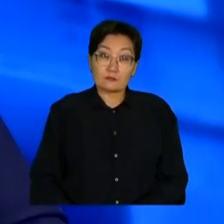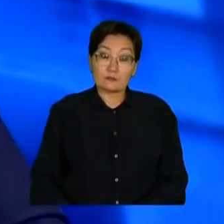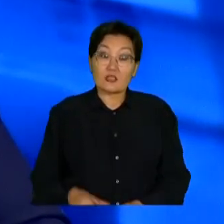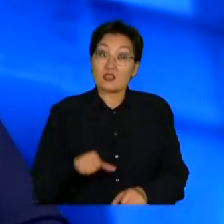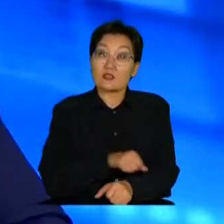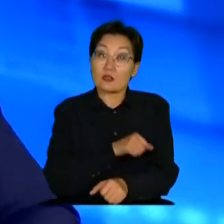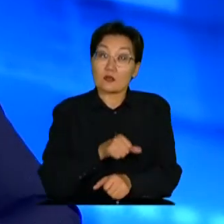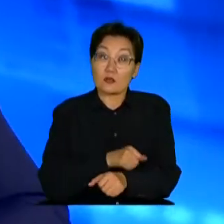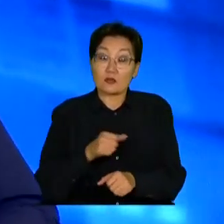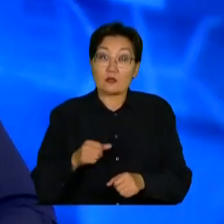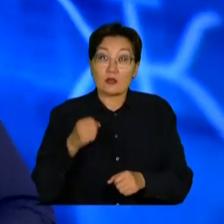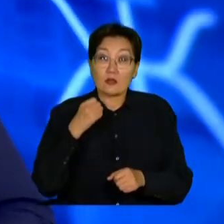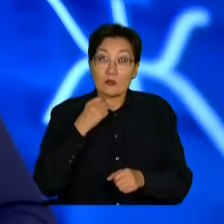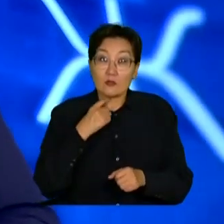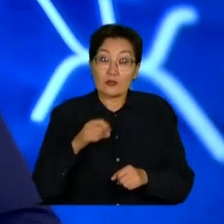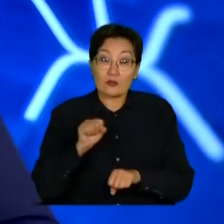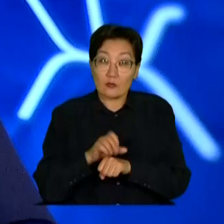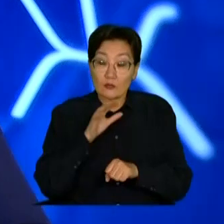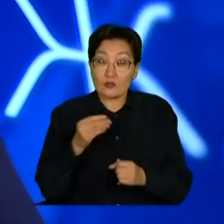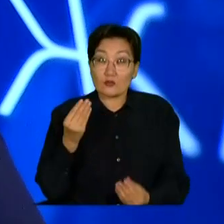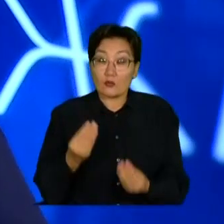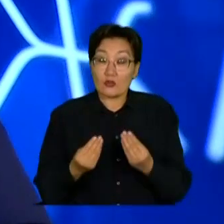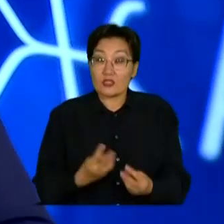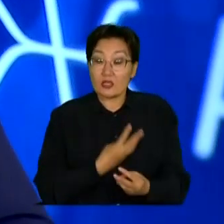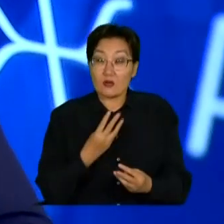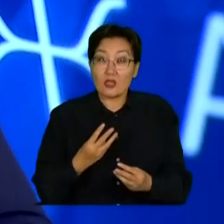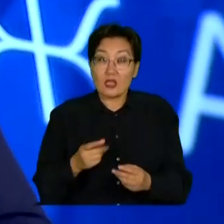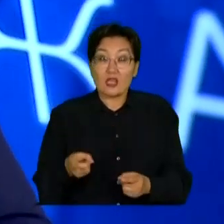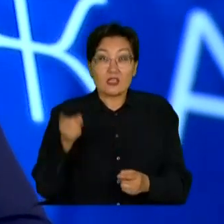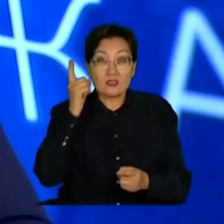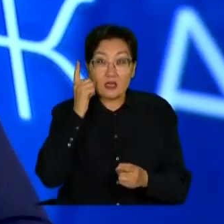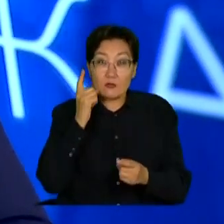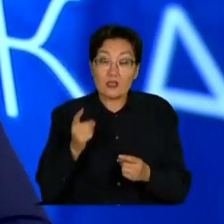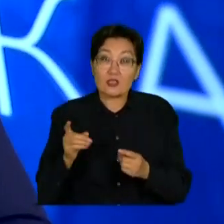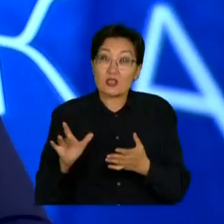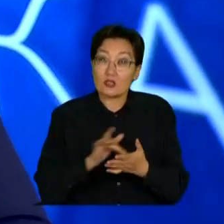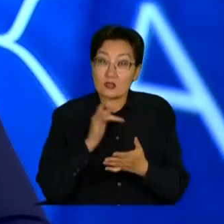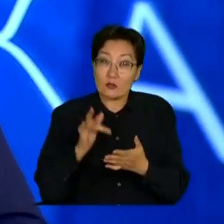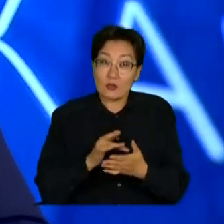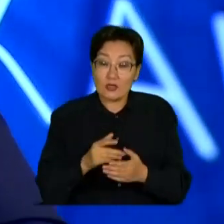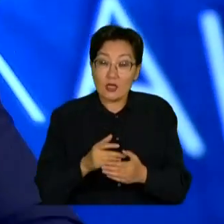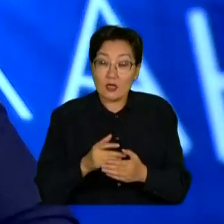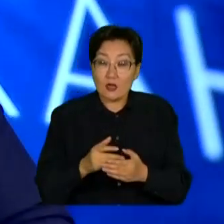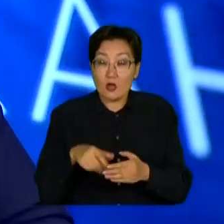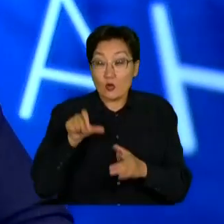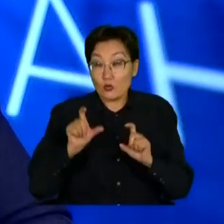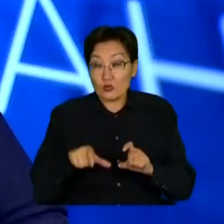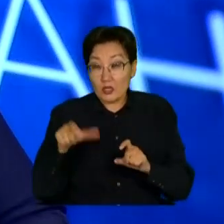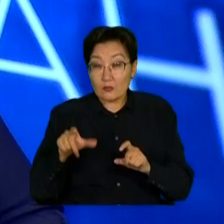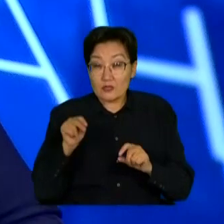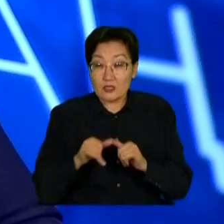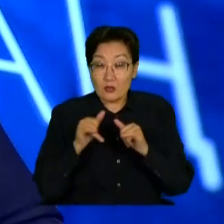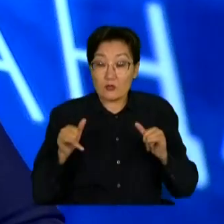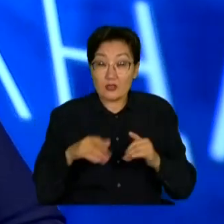Есірткі мен ішімдіктен арылмай жүргенде ойын құмарлармен гаджетке сағаттап телміріп отыратындар қатары көбейіп барады. Бұл туралы Алматы